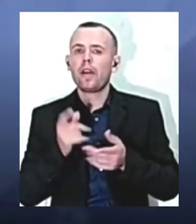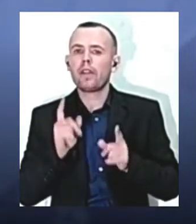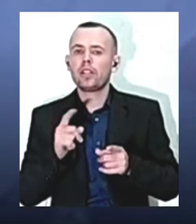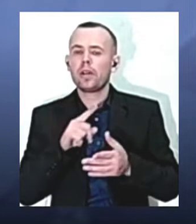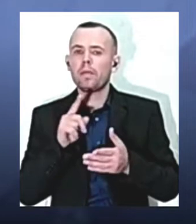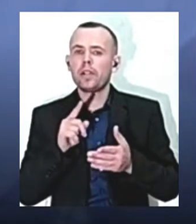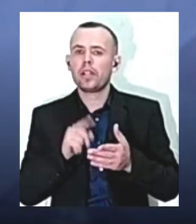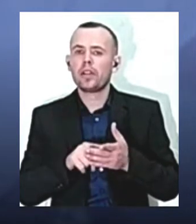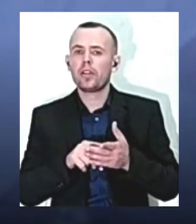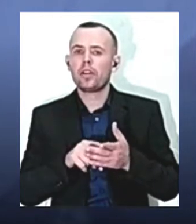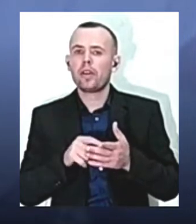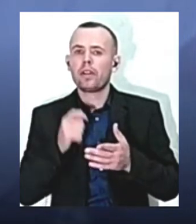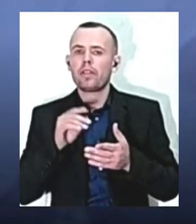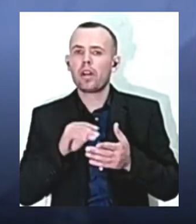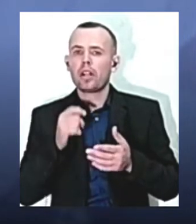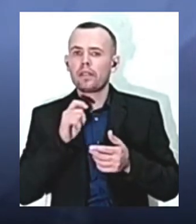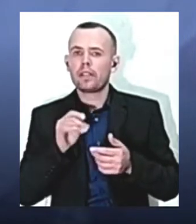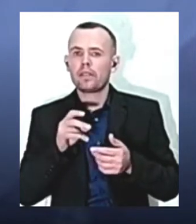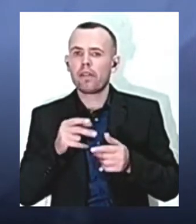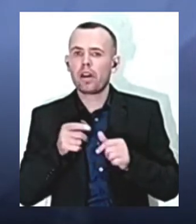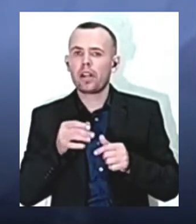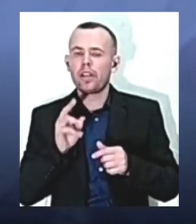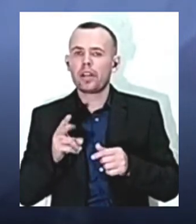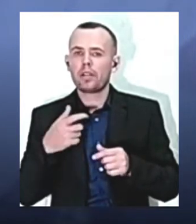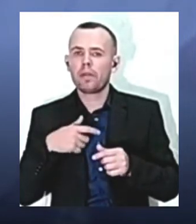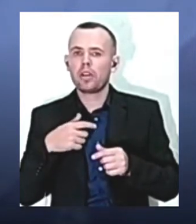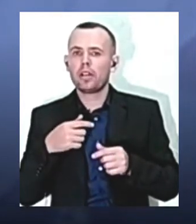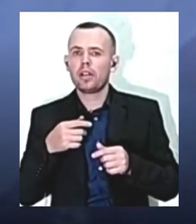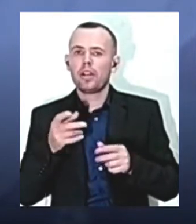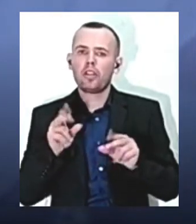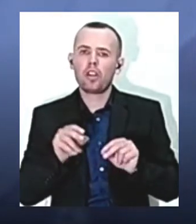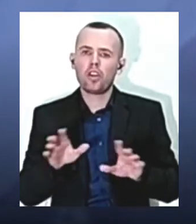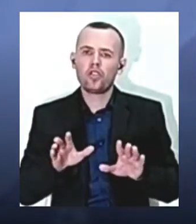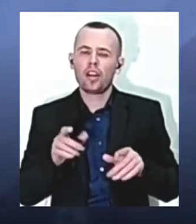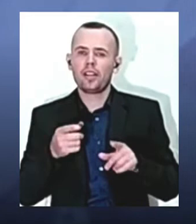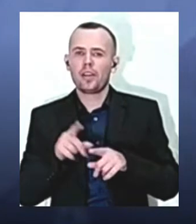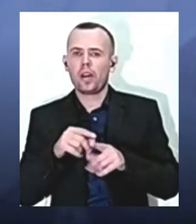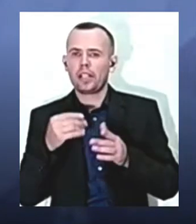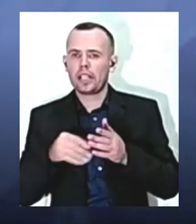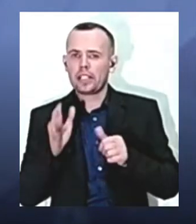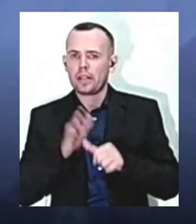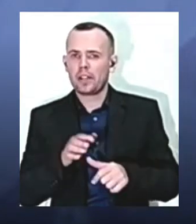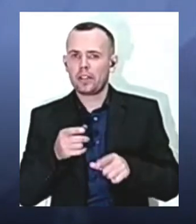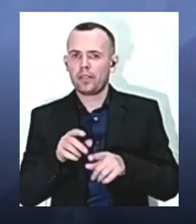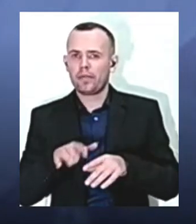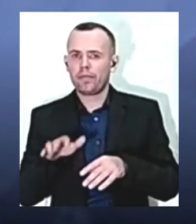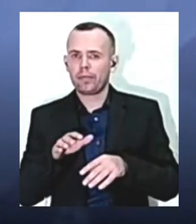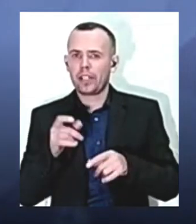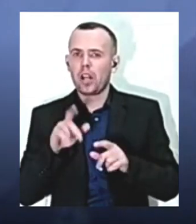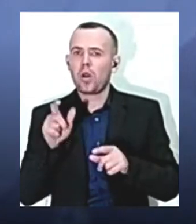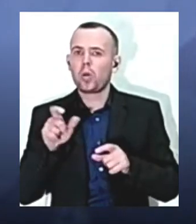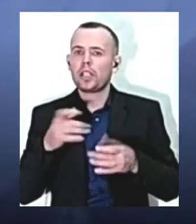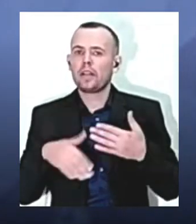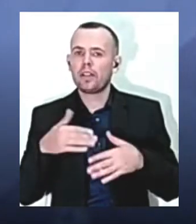респонденти називали як такою найбільш частою ознакою дискримінації на рівні з інвалідністю. Якщо про інвалідність, нам